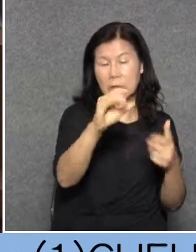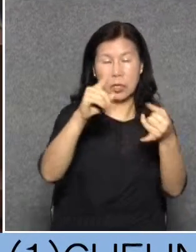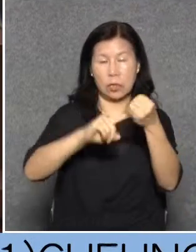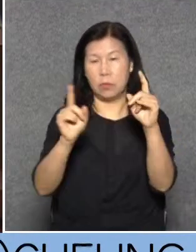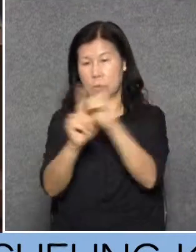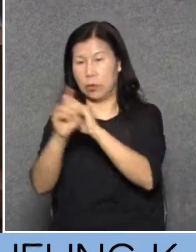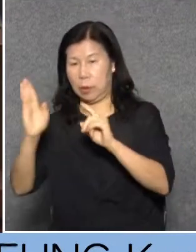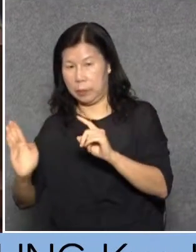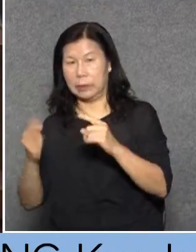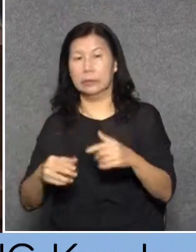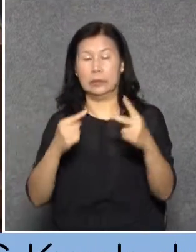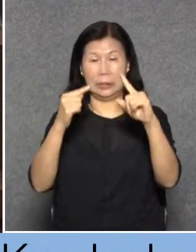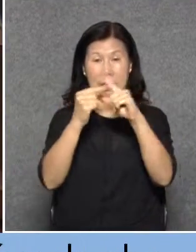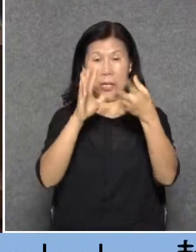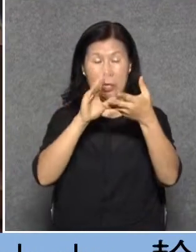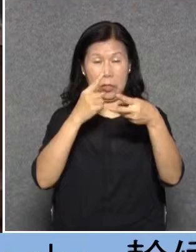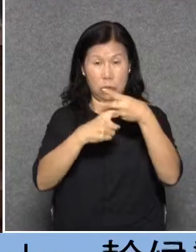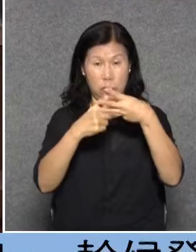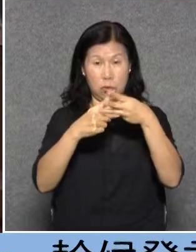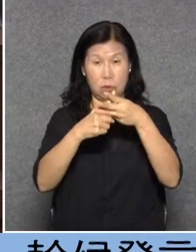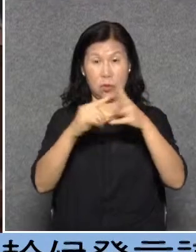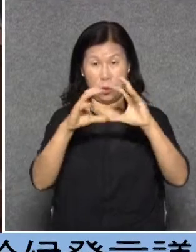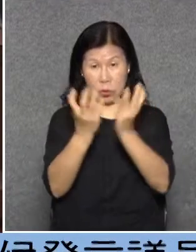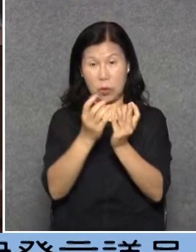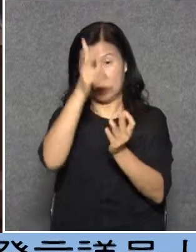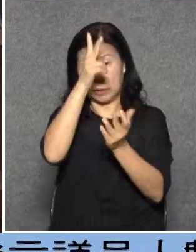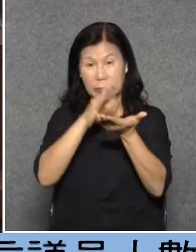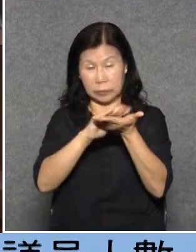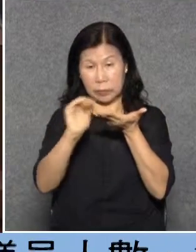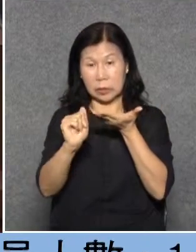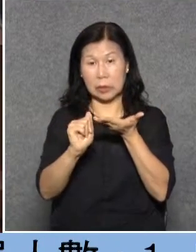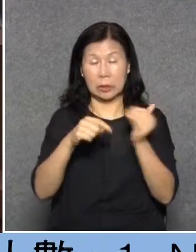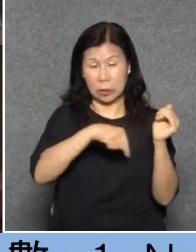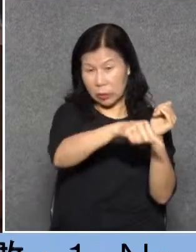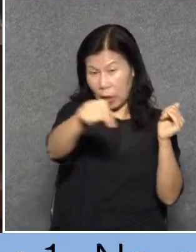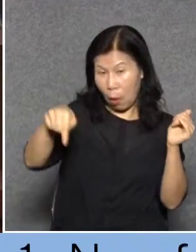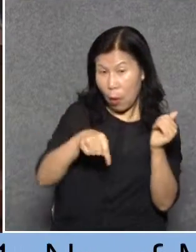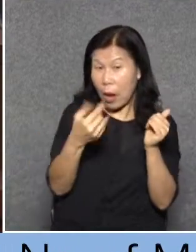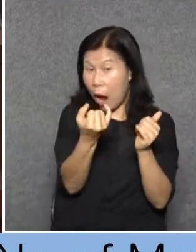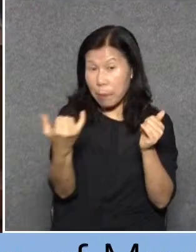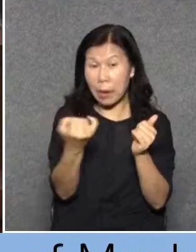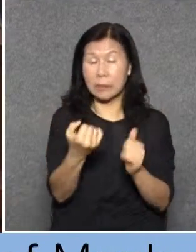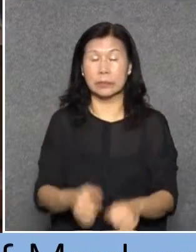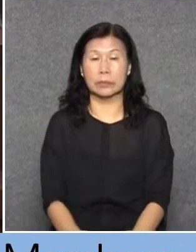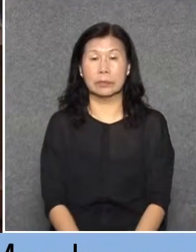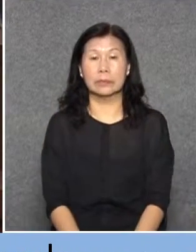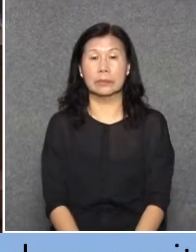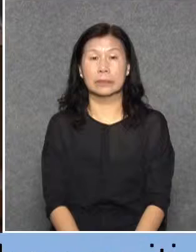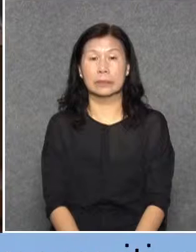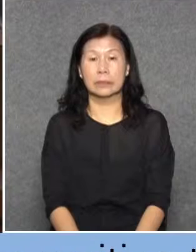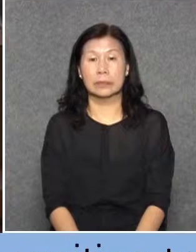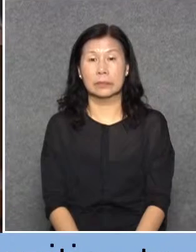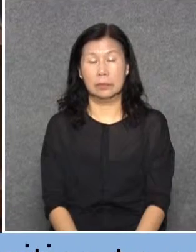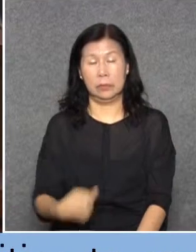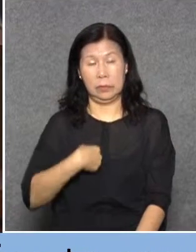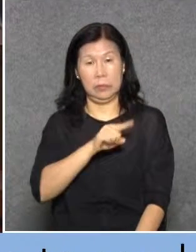主政治。那現在呢，我們面對這個問題呢，是不是應該要都要兜個圈仔先呢？主席，我覺得